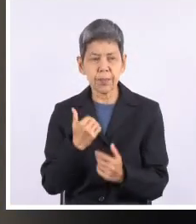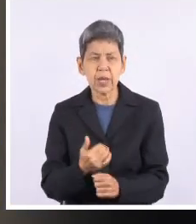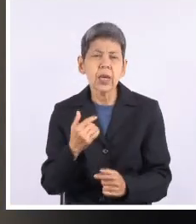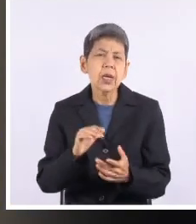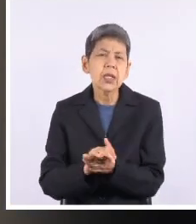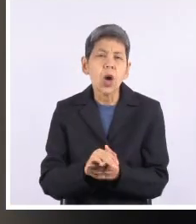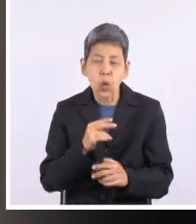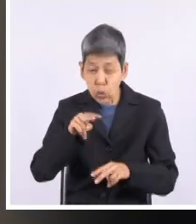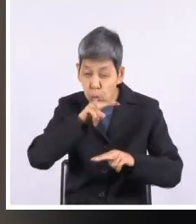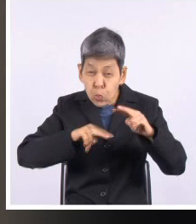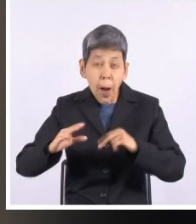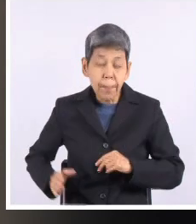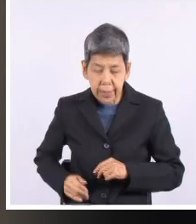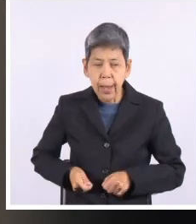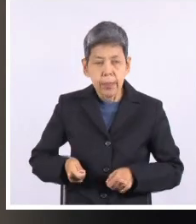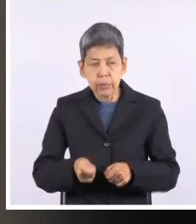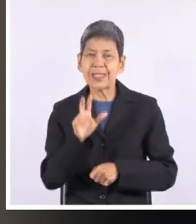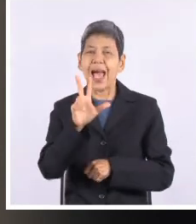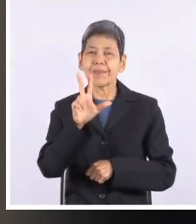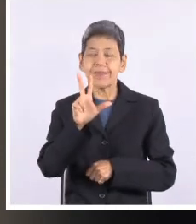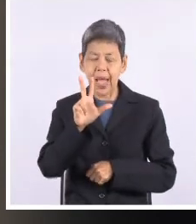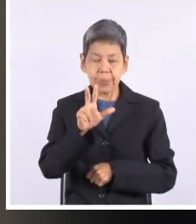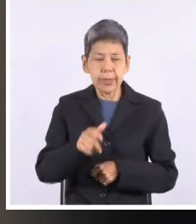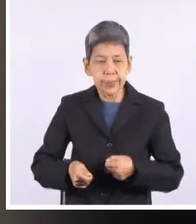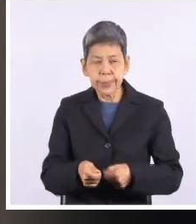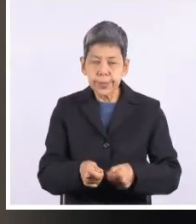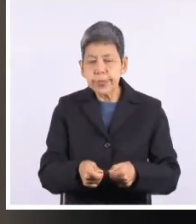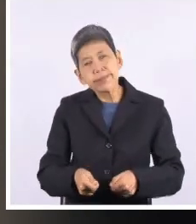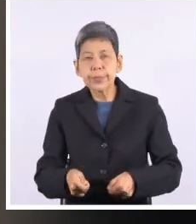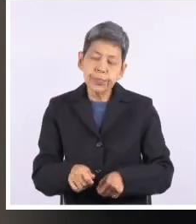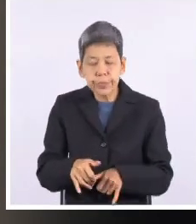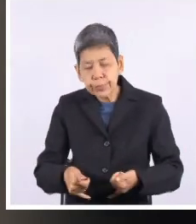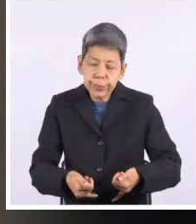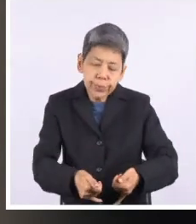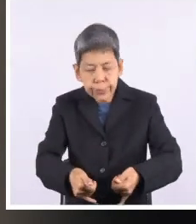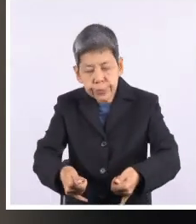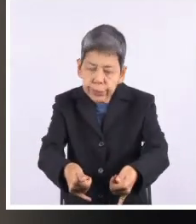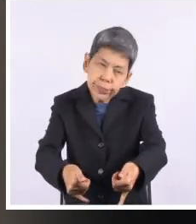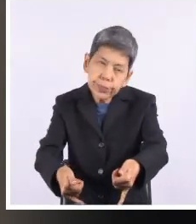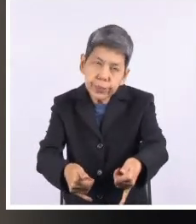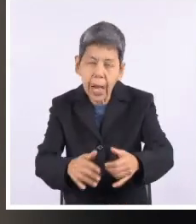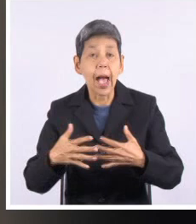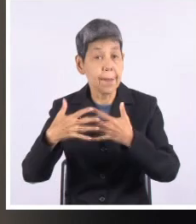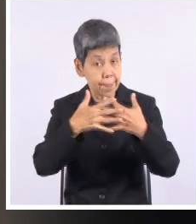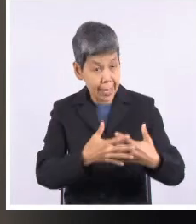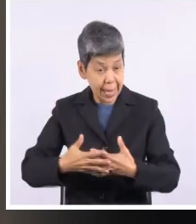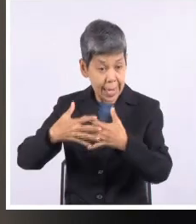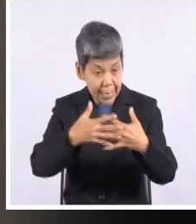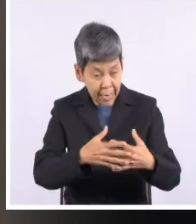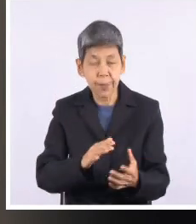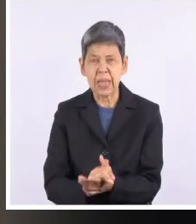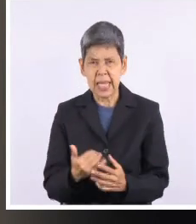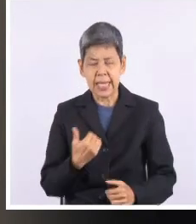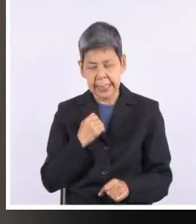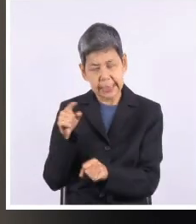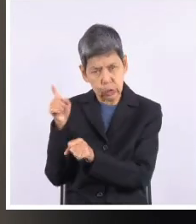ระหว่างที่คนดูแลสุนัขนั้นพาสุนัข 3ตัวของเลดี้กาก้าออกมาเดินเล่นย่านเวสต์ฮอลลีวู้ดสนอเมริกาครับตอนนั้นเลยดีก่า